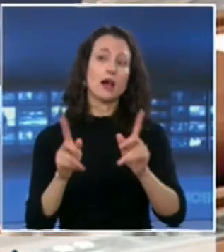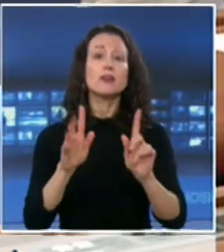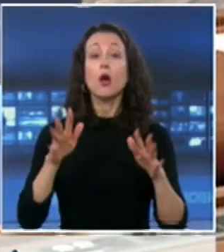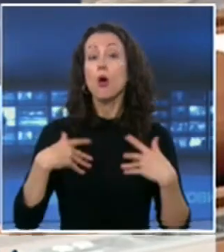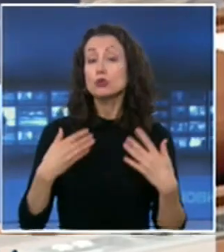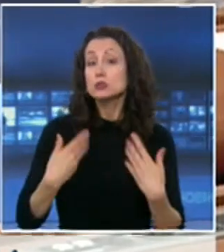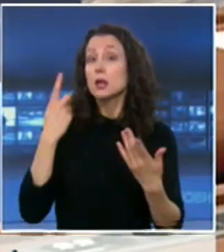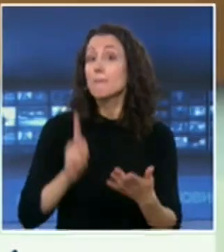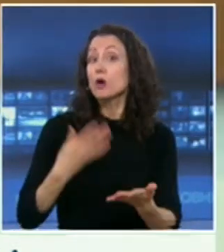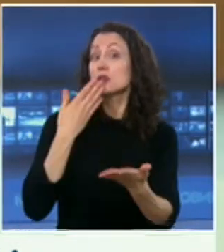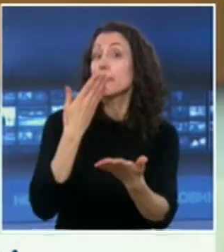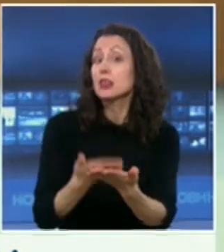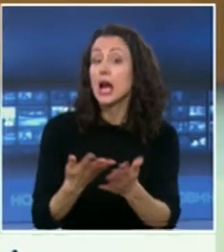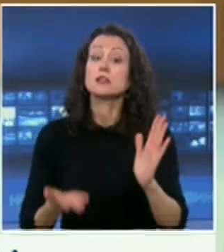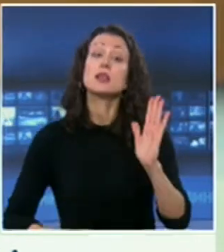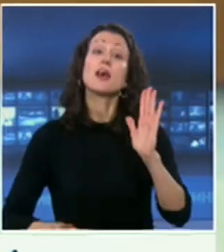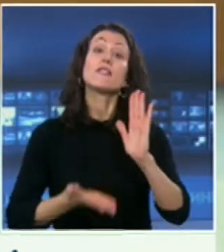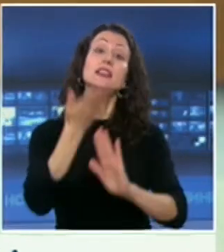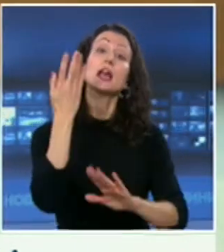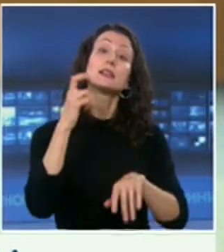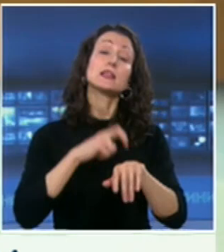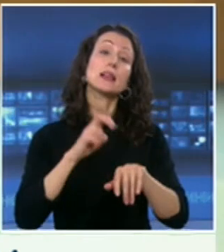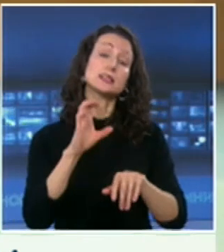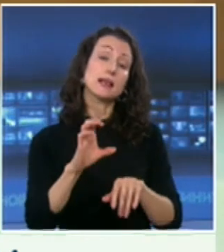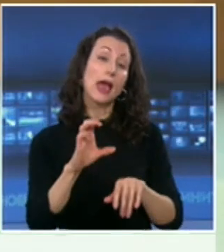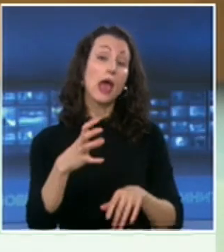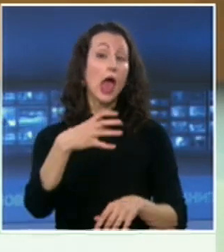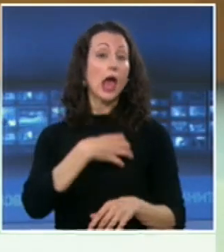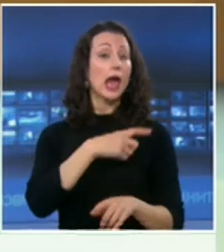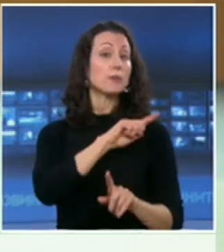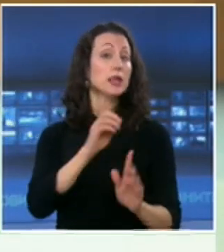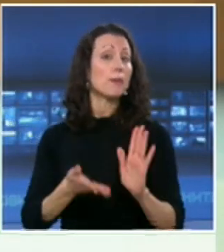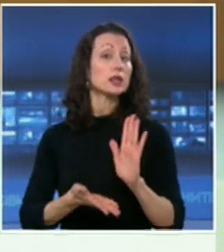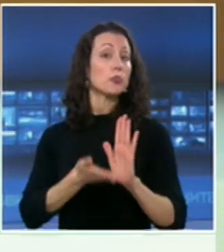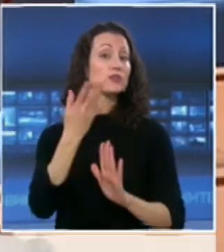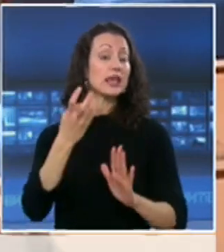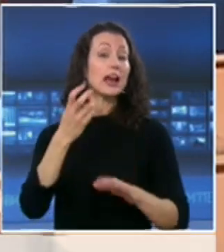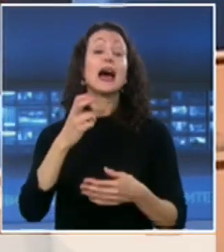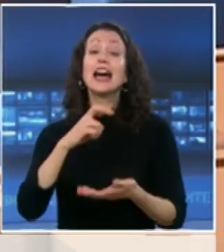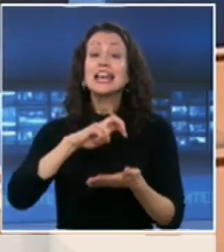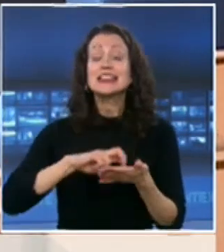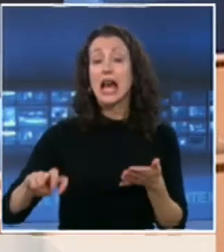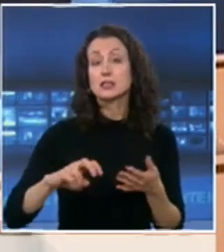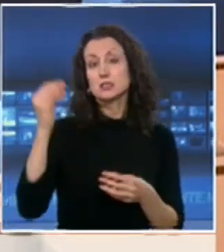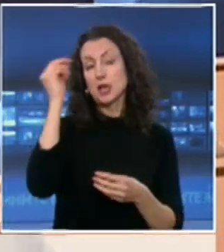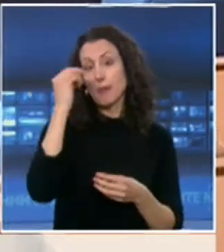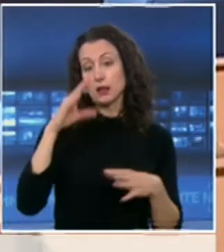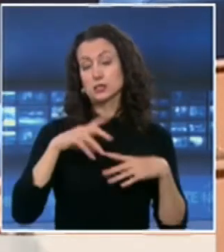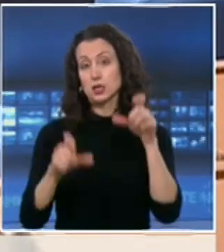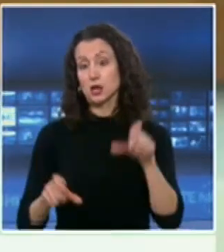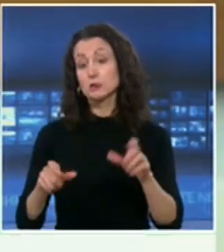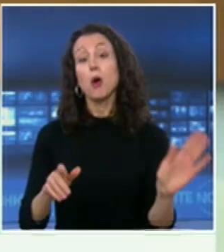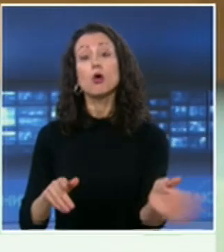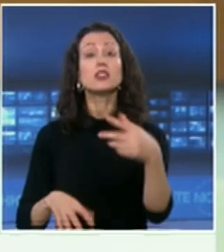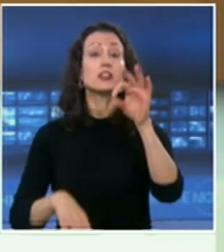предлагате да вдигате данъците. ГЕРБ няма да вдига данъците на работещите български граждани и на бизнес. И явете се на избори с този лозунг. Кажете